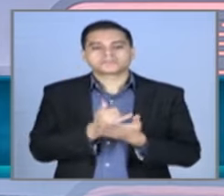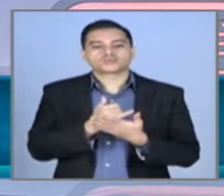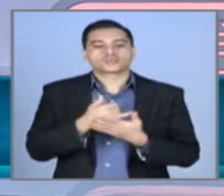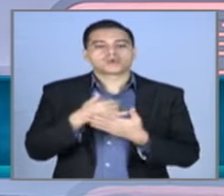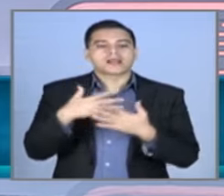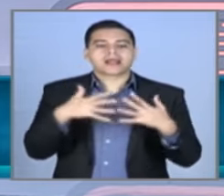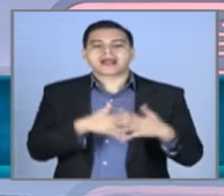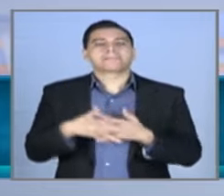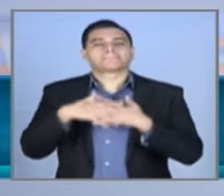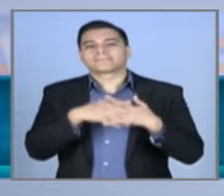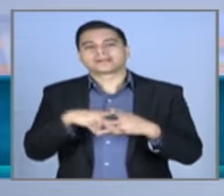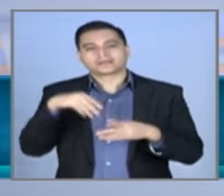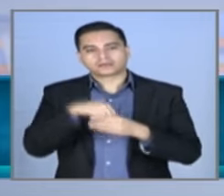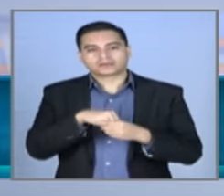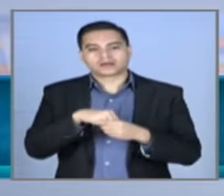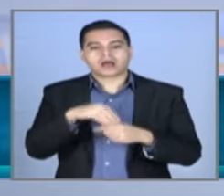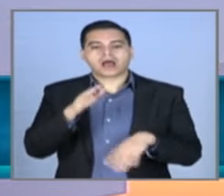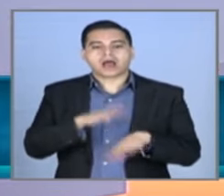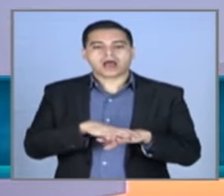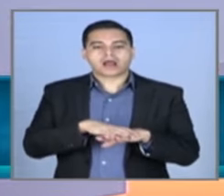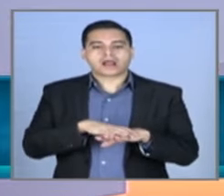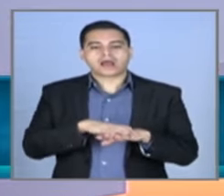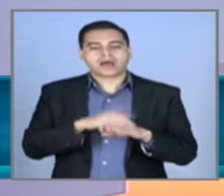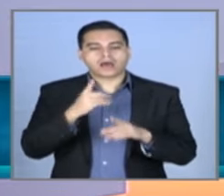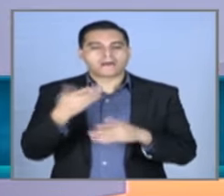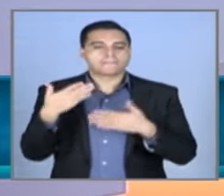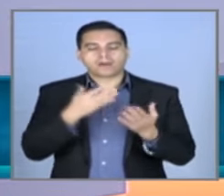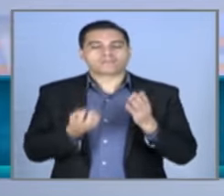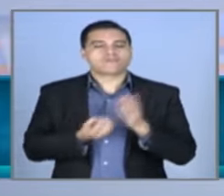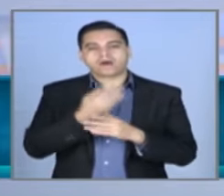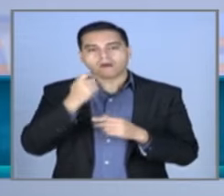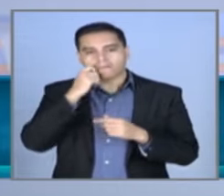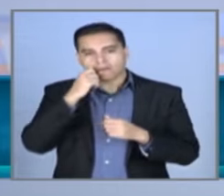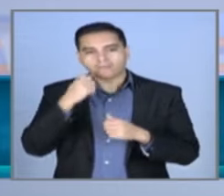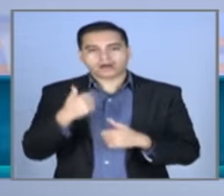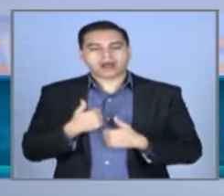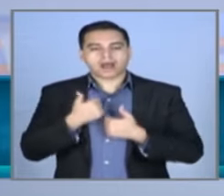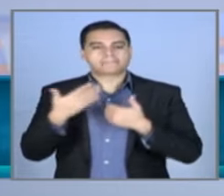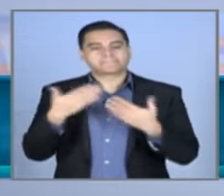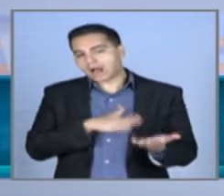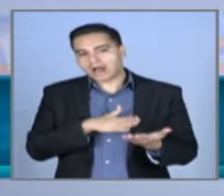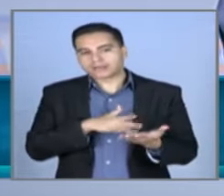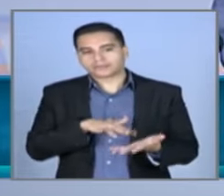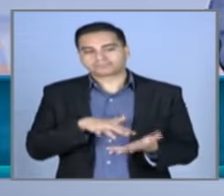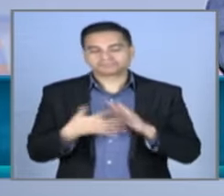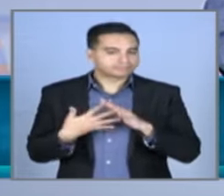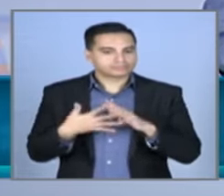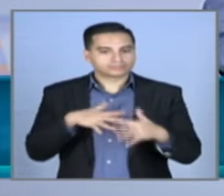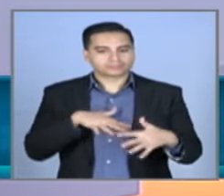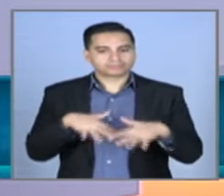inheritance. يحكي فيها عن موت والده المفاجئ، وده أدى لتغيير حياته تماماً. لو إجابتك